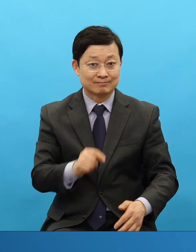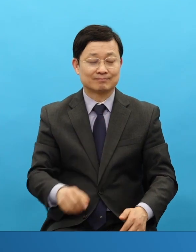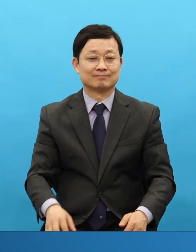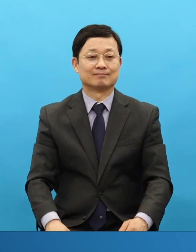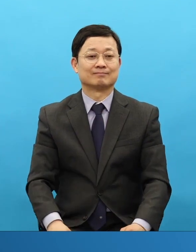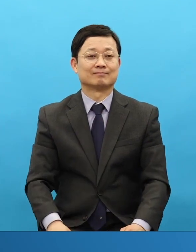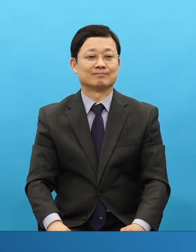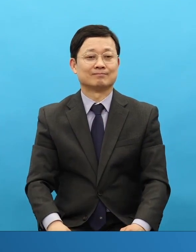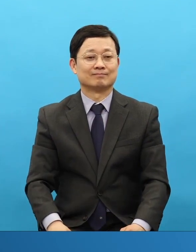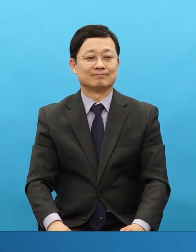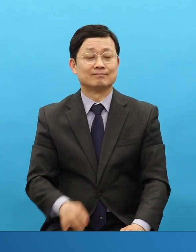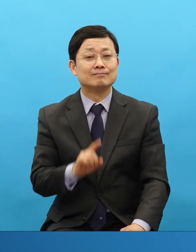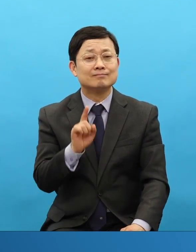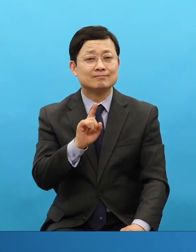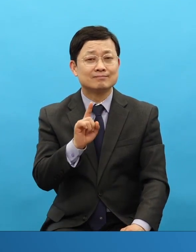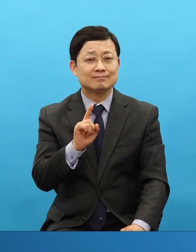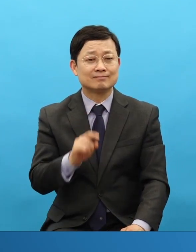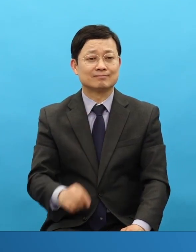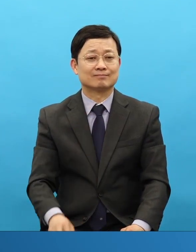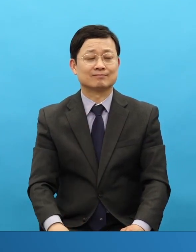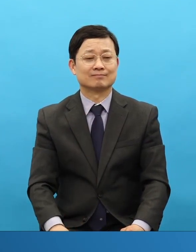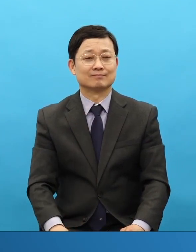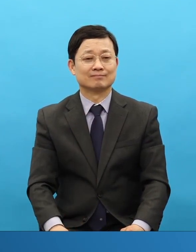그러면 뭡니까? Then what is it?